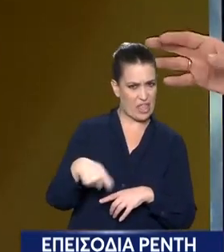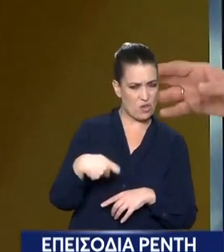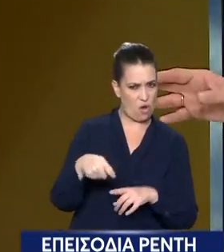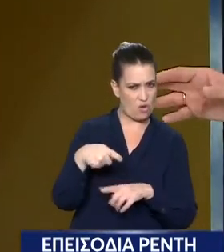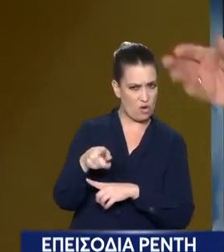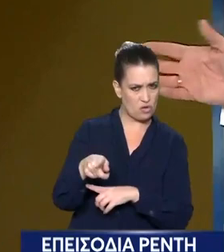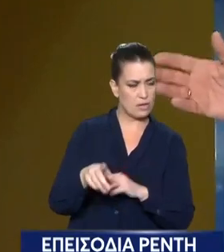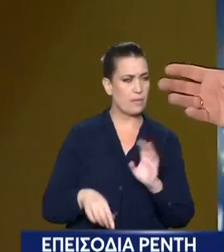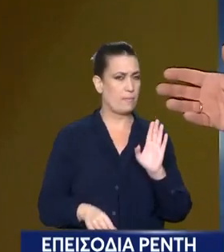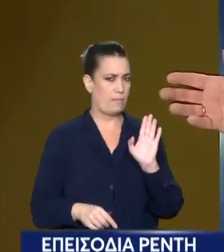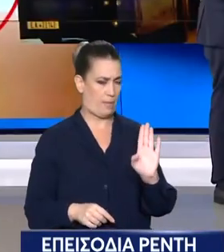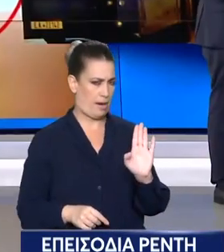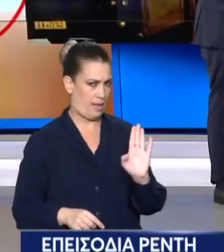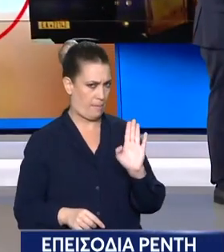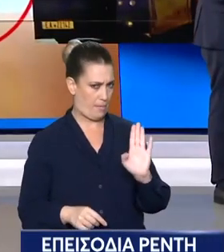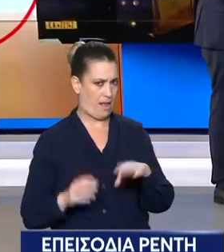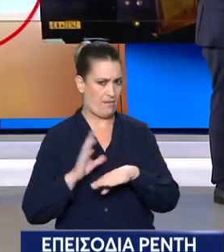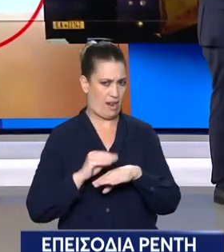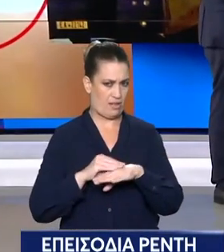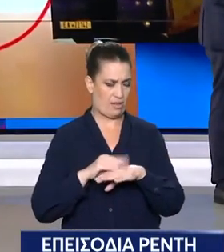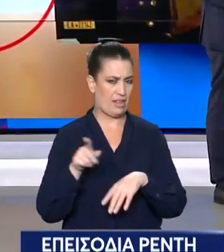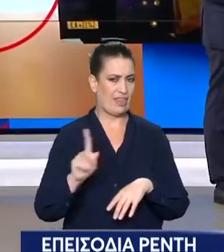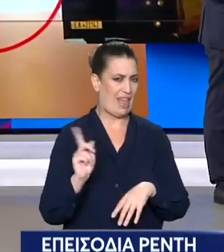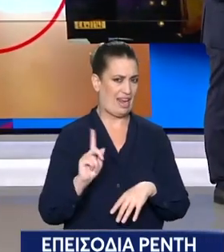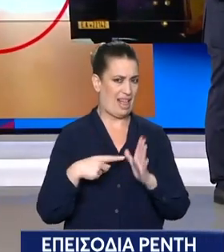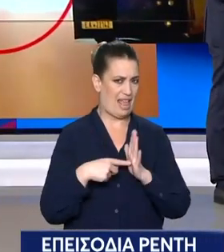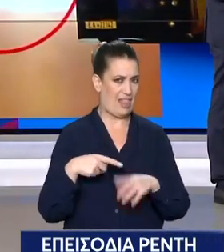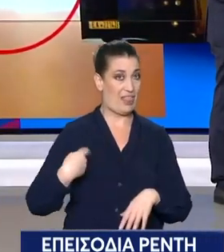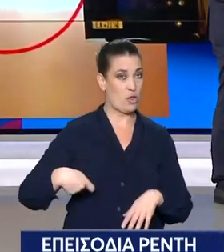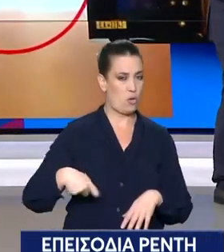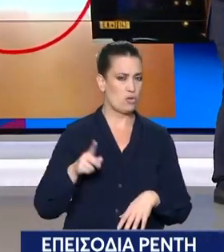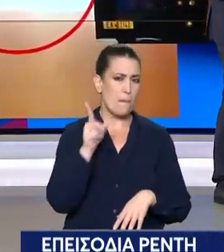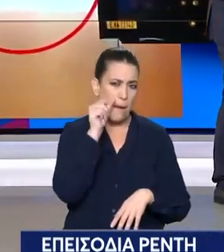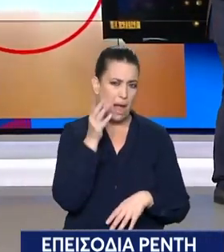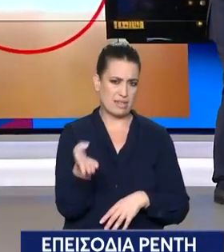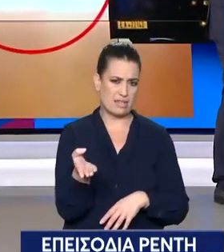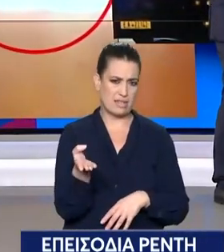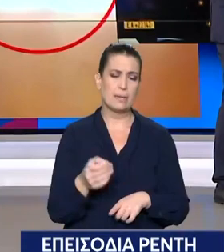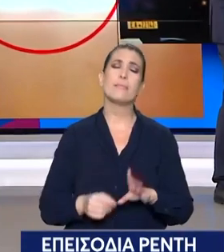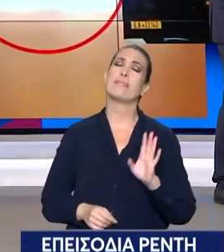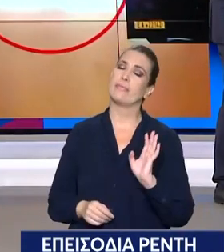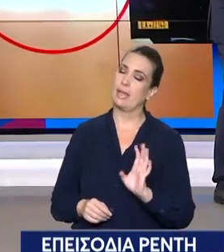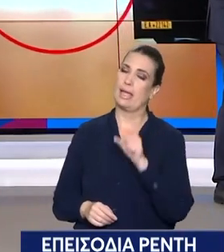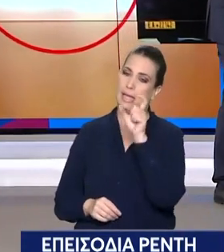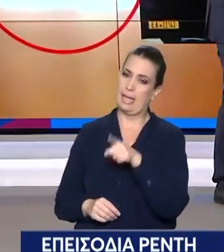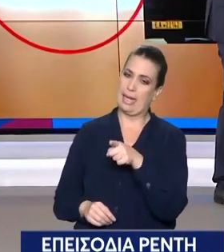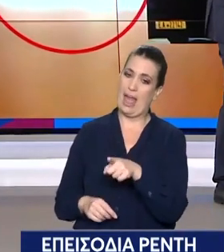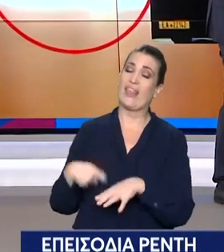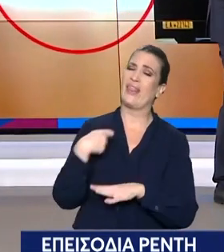Τον έπιασαν και αυτόν, ναι, λέω εγώ από όσο ξέρω, αυτό το λέω, αλλά δήλωσε τη δικηγορική του ιδιότητα. Ναι. Οπότε είναι συνήγορος κάποιου, ο